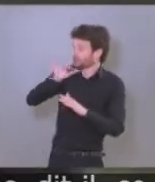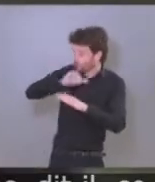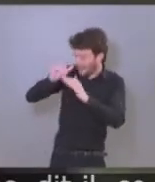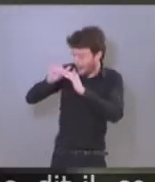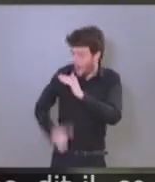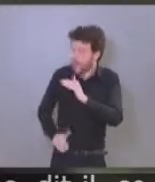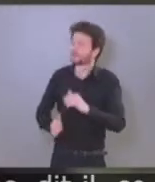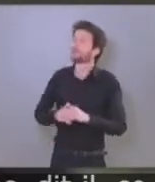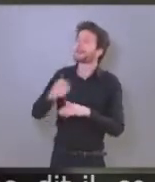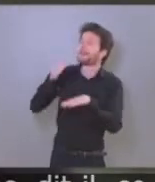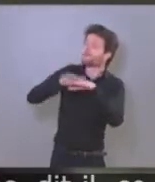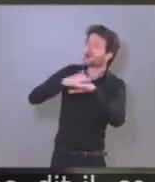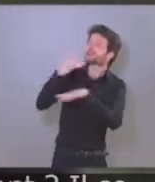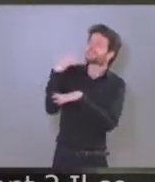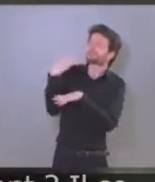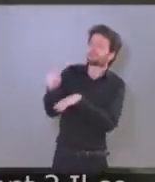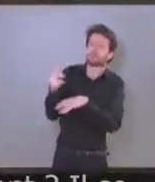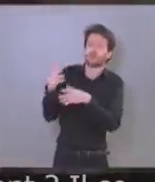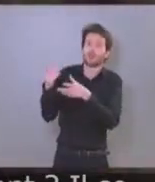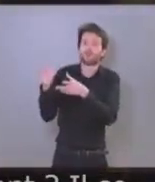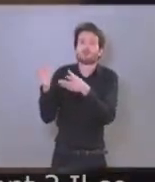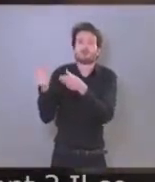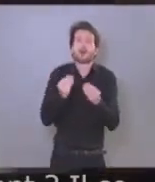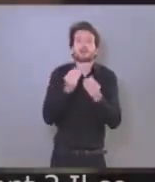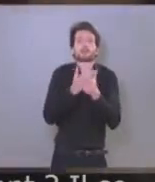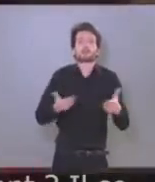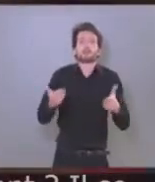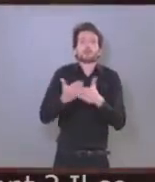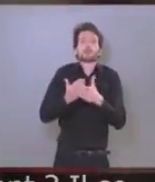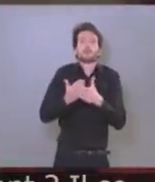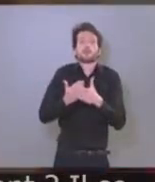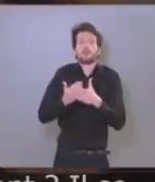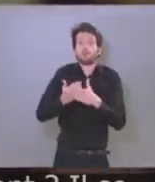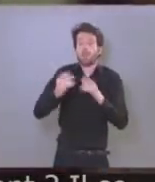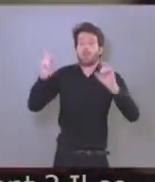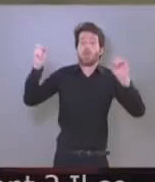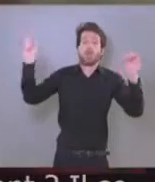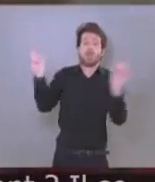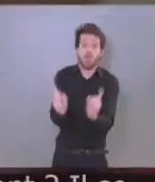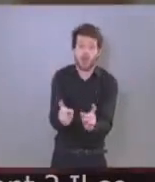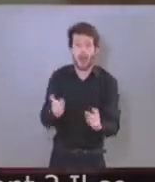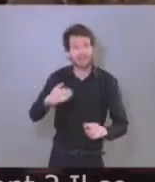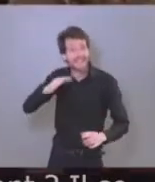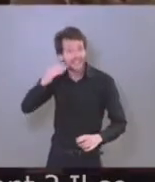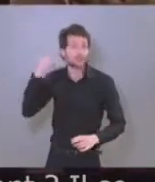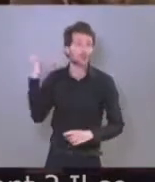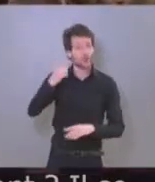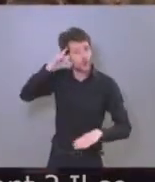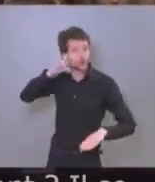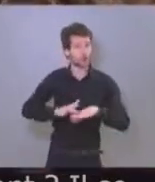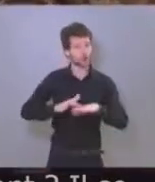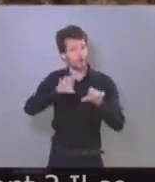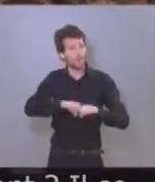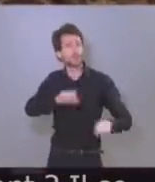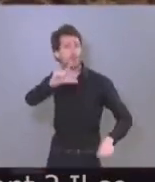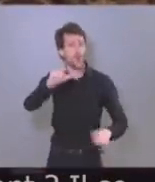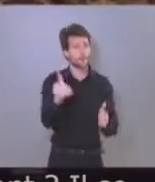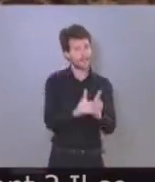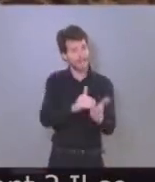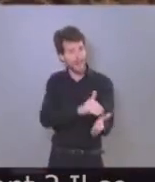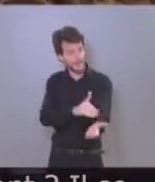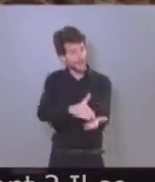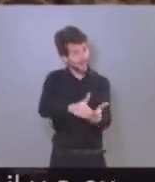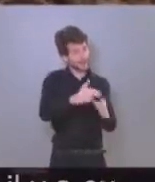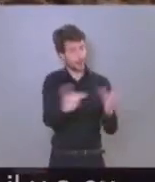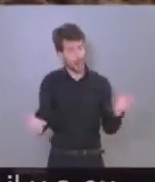votre fichu politique a créé une récession dans ce pays. Mais on a toujours produit 2000 milliards d'euros. Par contre, ce qui est vrai,